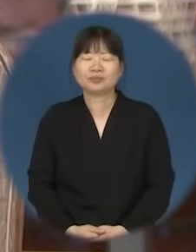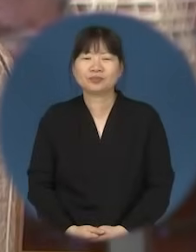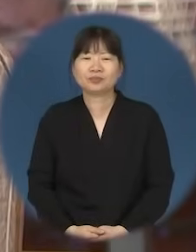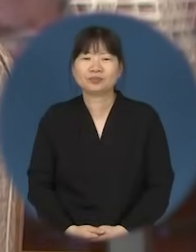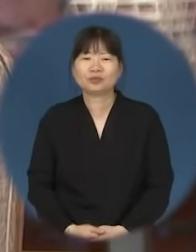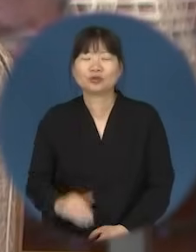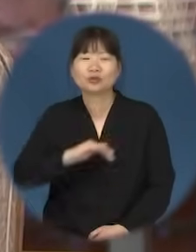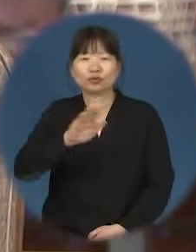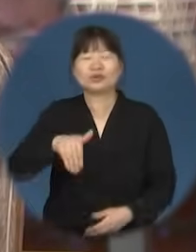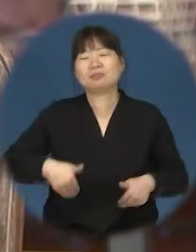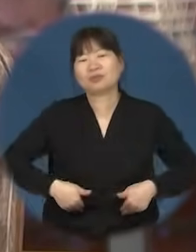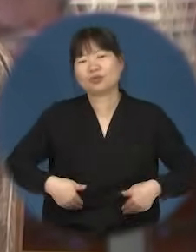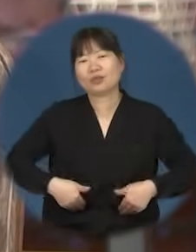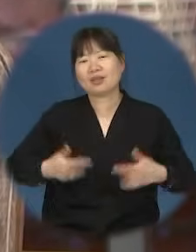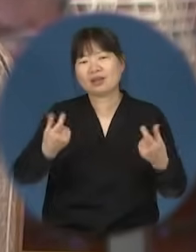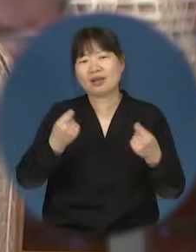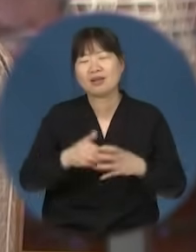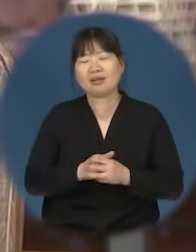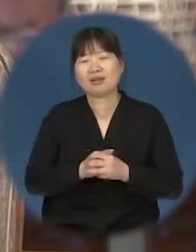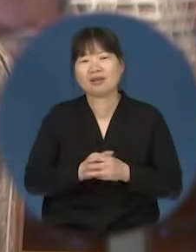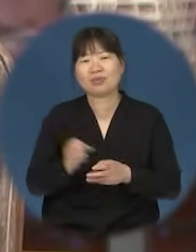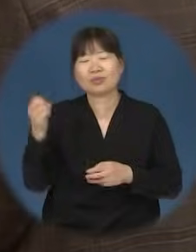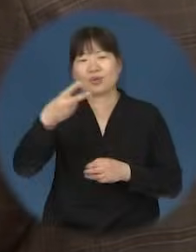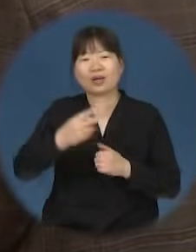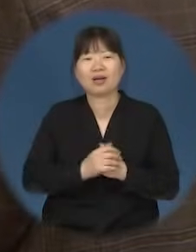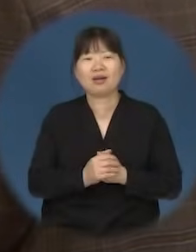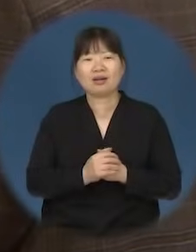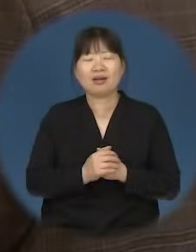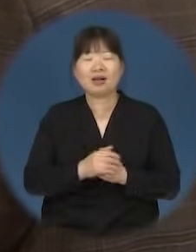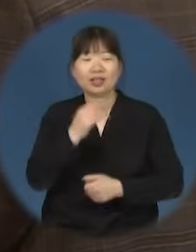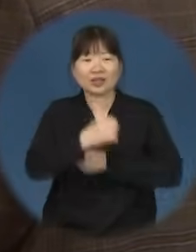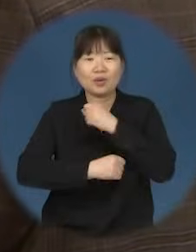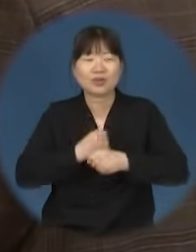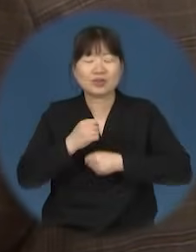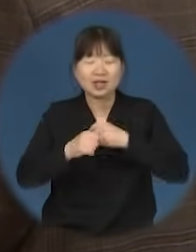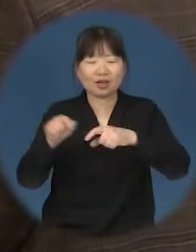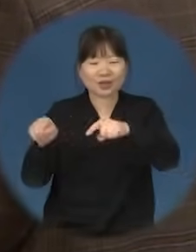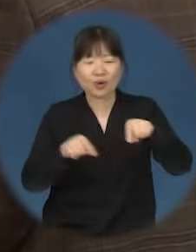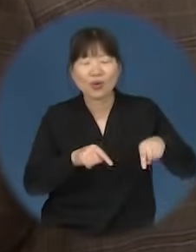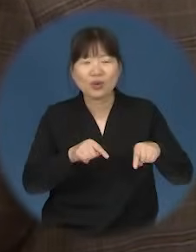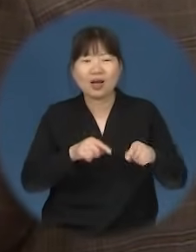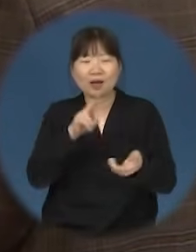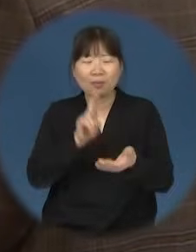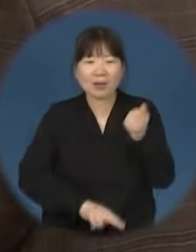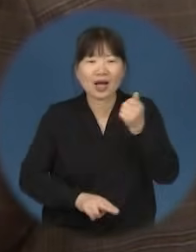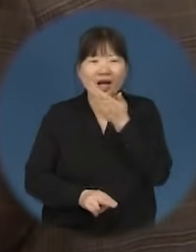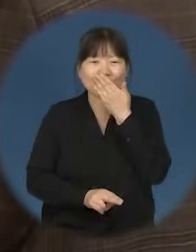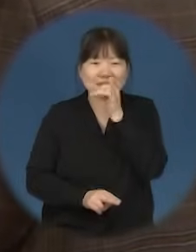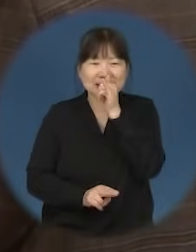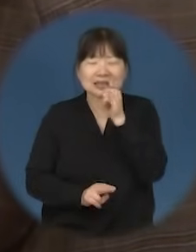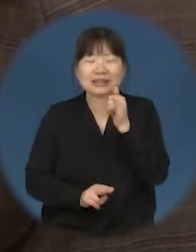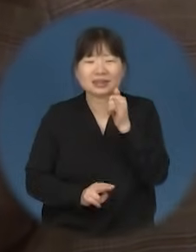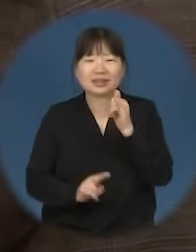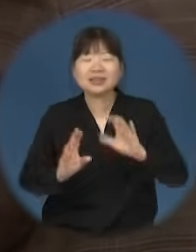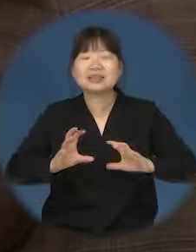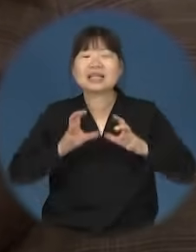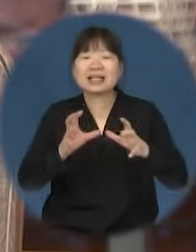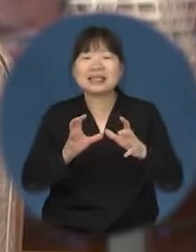것들이 좀 우리가 필요한 거죠. 조금 더 나아가서 이게 자유롭게 거래되고 유통되고 이런 세상은 얼마나 걸립니까